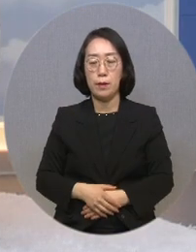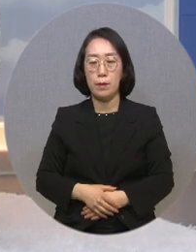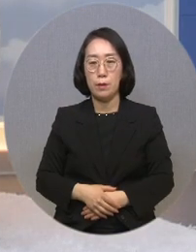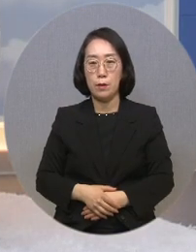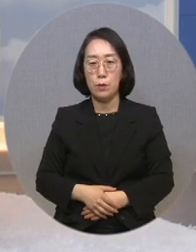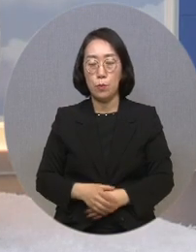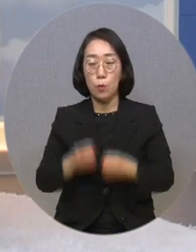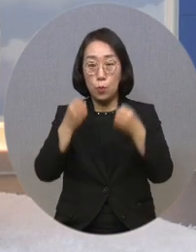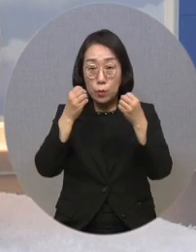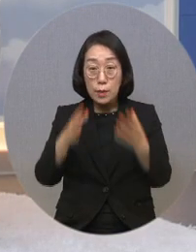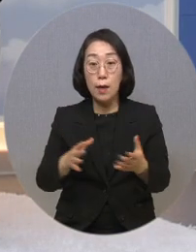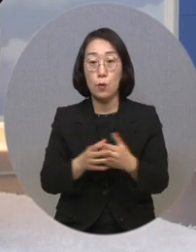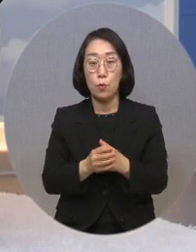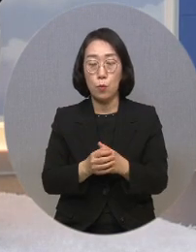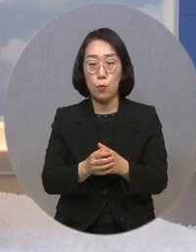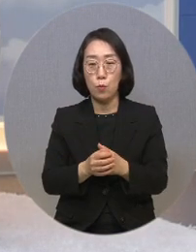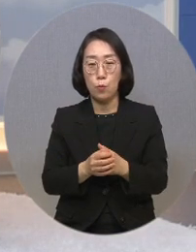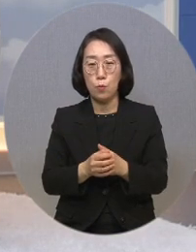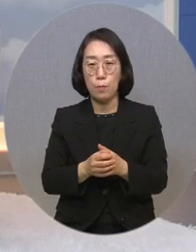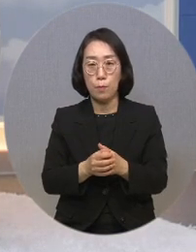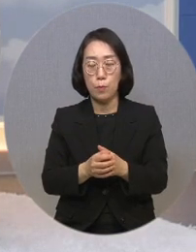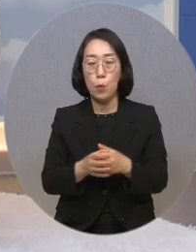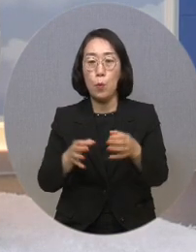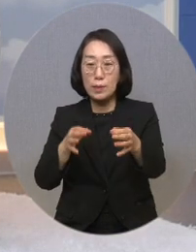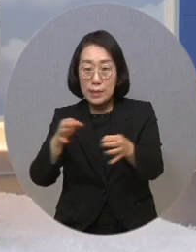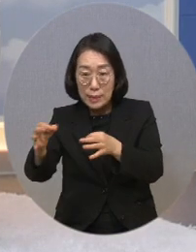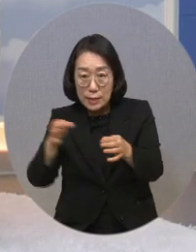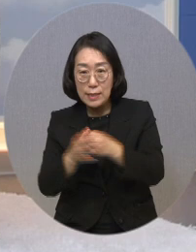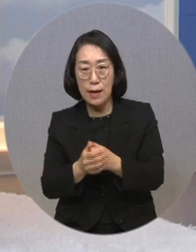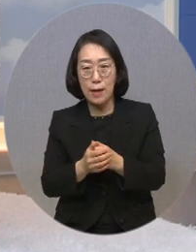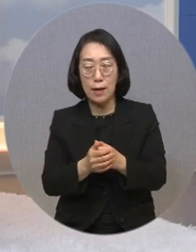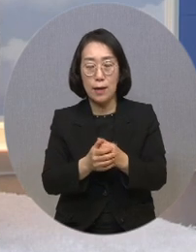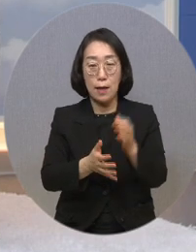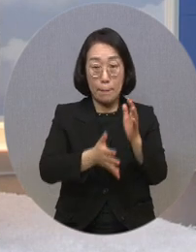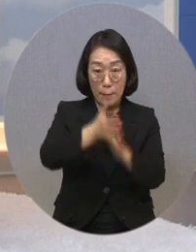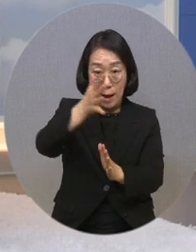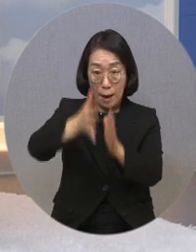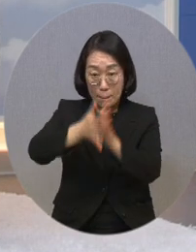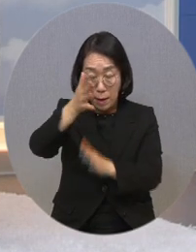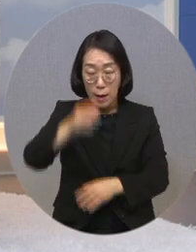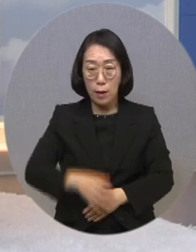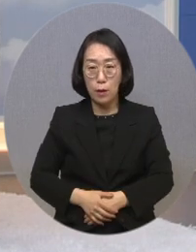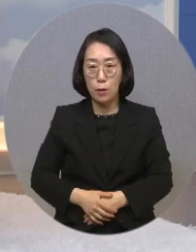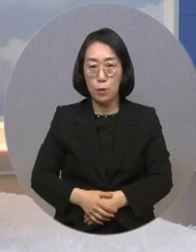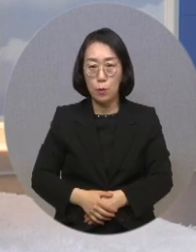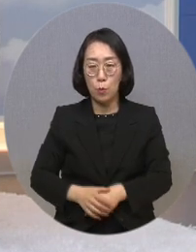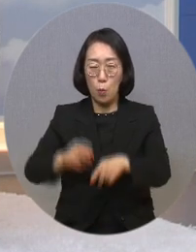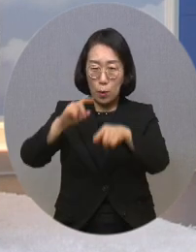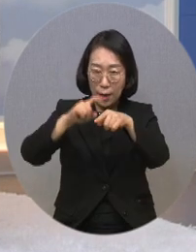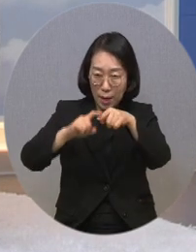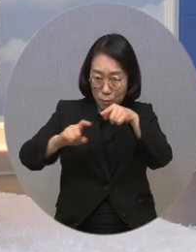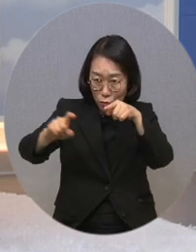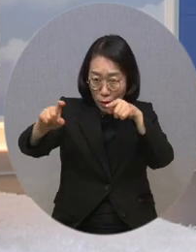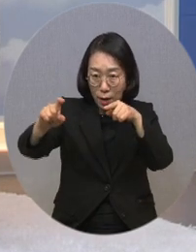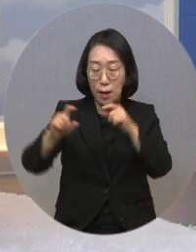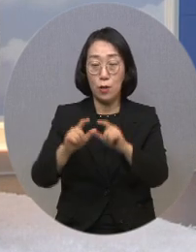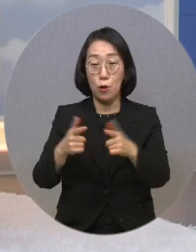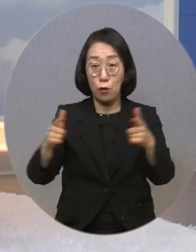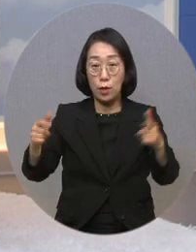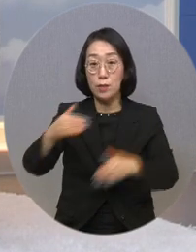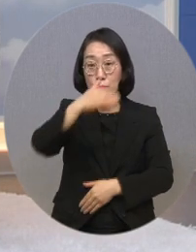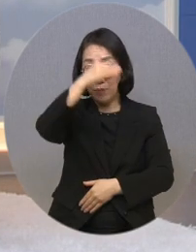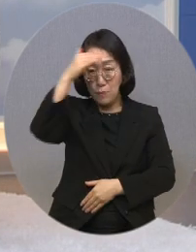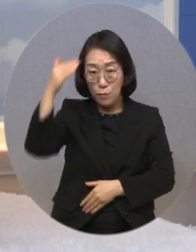택지 개발이라든지 또 수산물 특화 시장 갈등이라든지 또 해상 케이블카 그